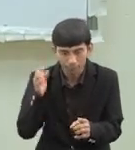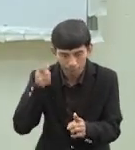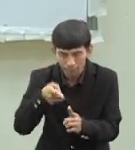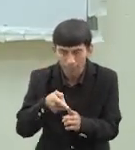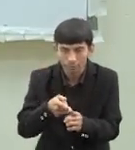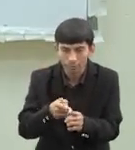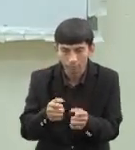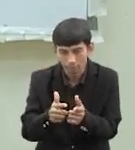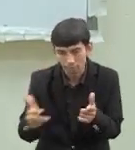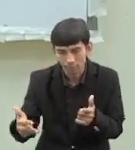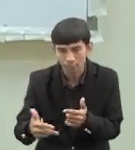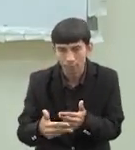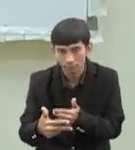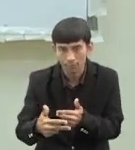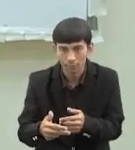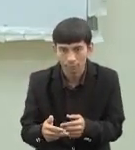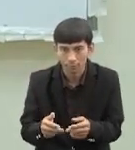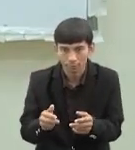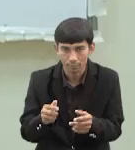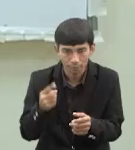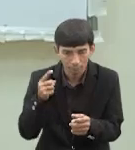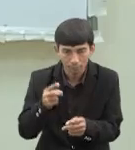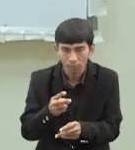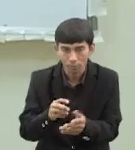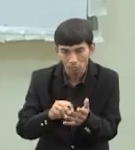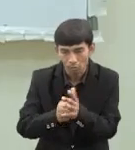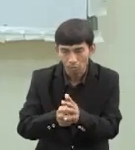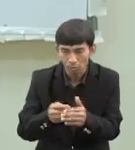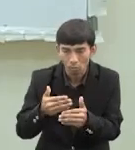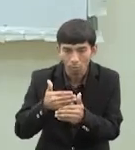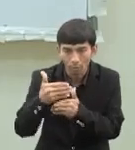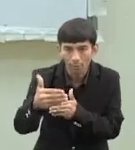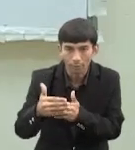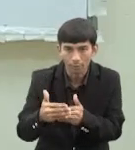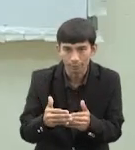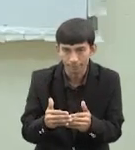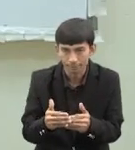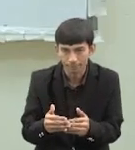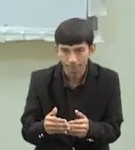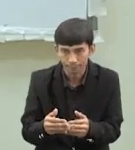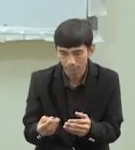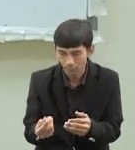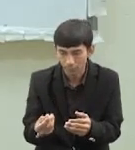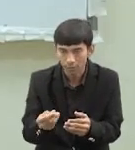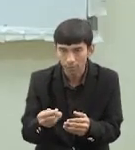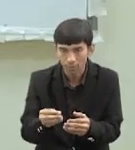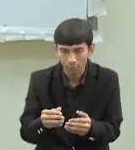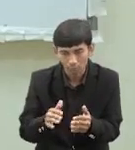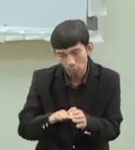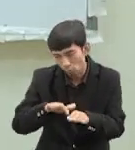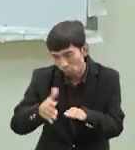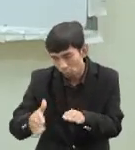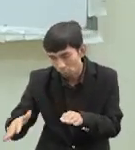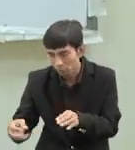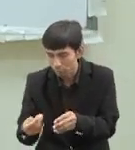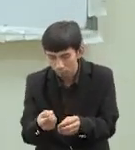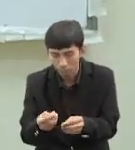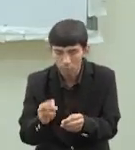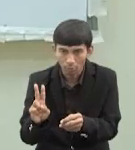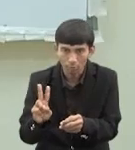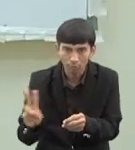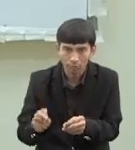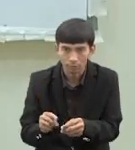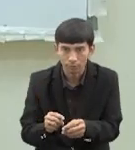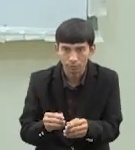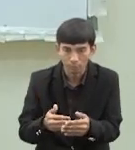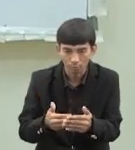liệt. Bước lại hùa bê phót rực nơ. Toàn đây xo nơ là bọc chi chít. Cái rõi bê tực xa